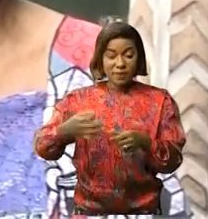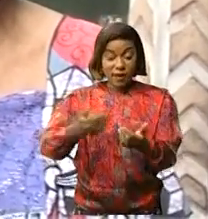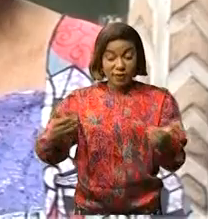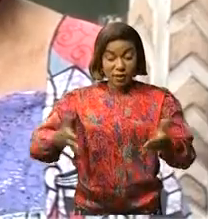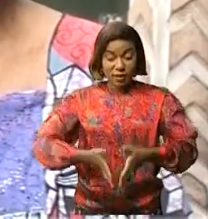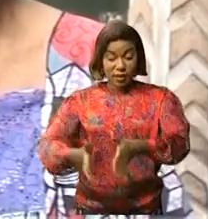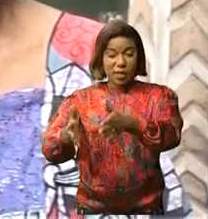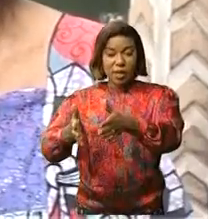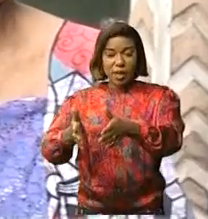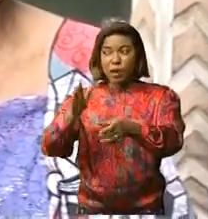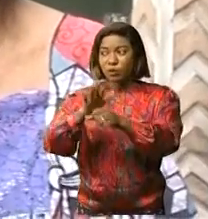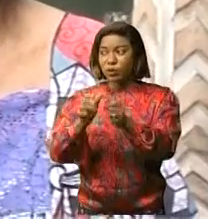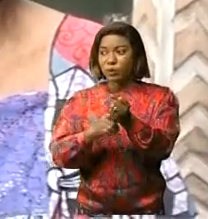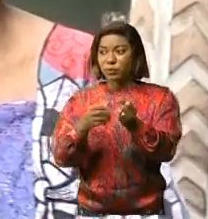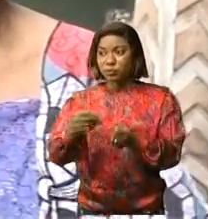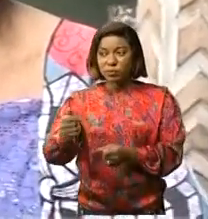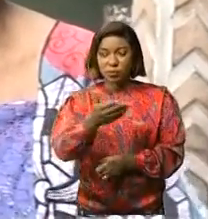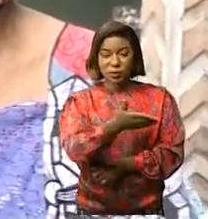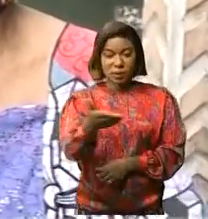suis un client, et bien,